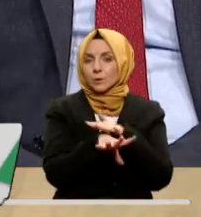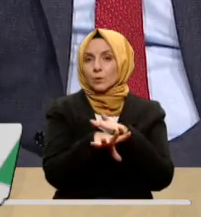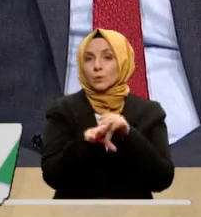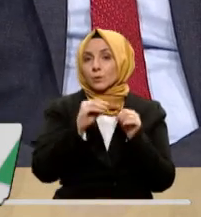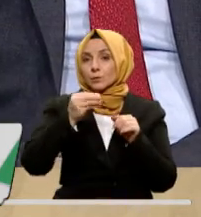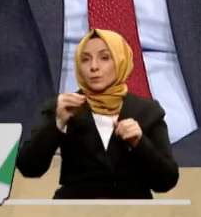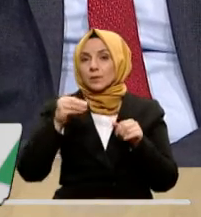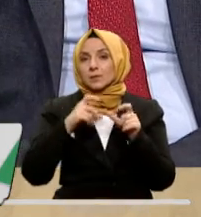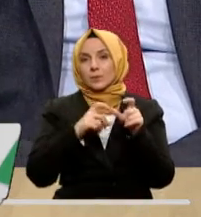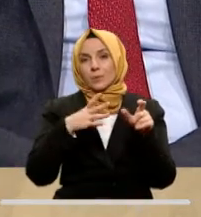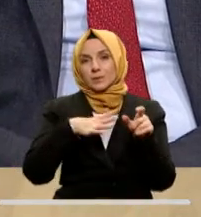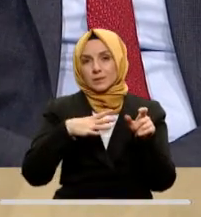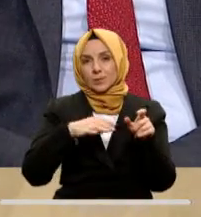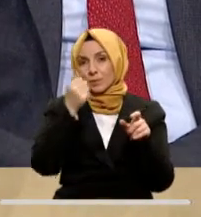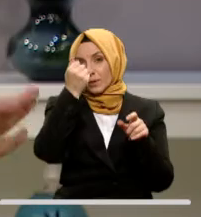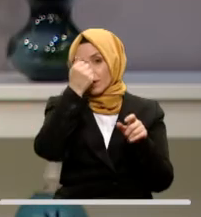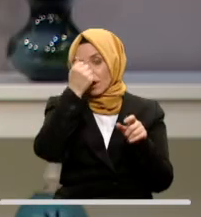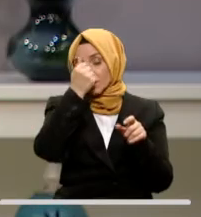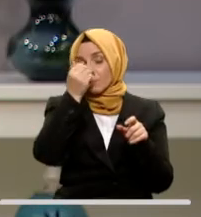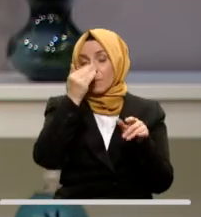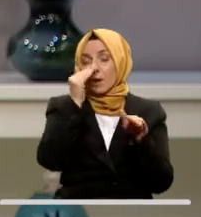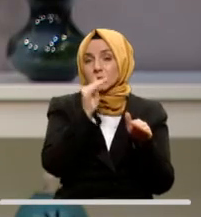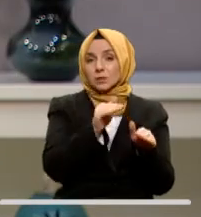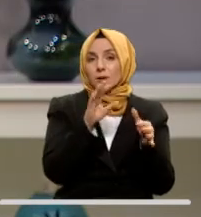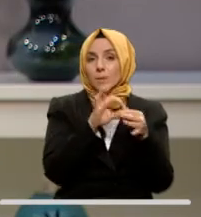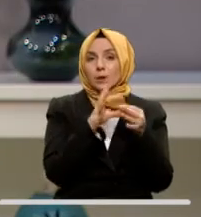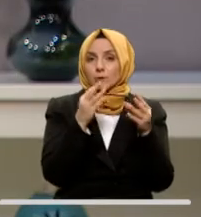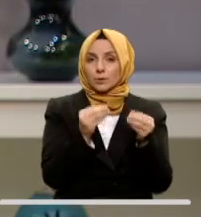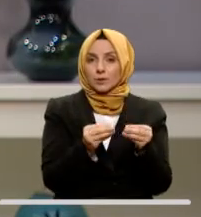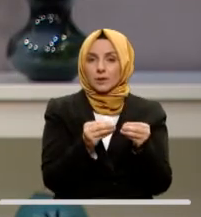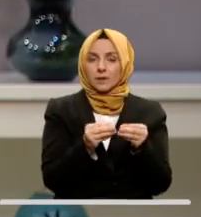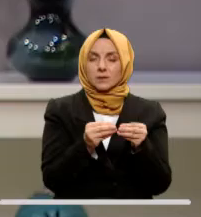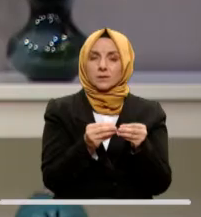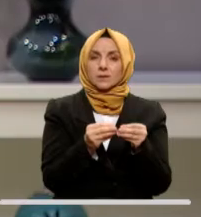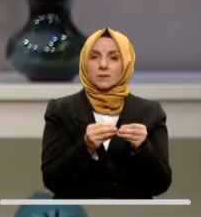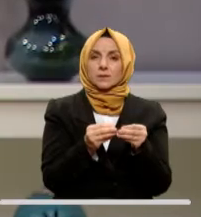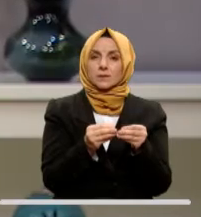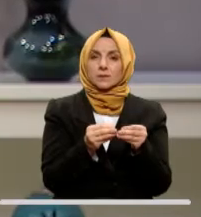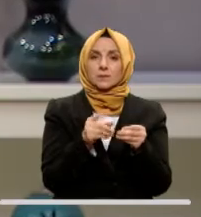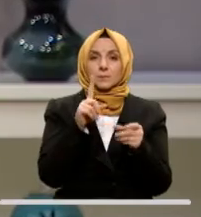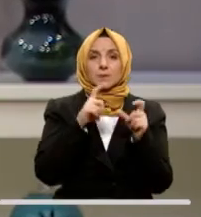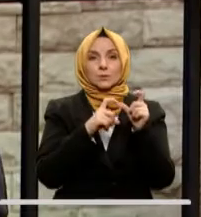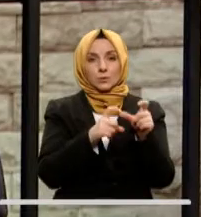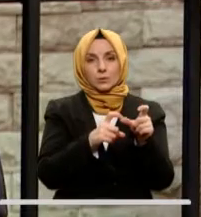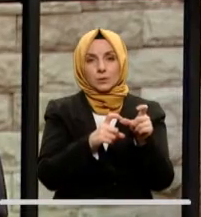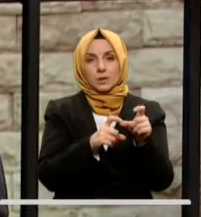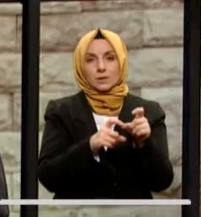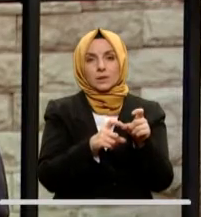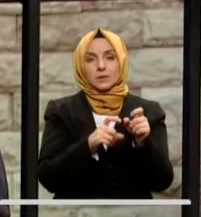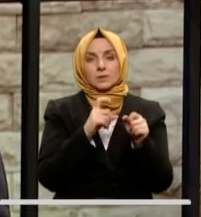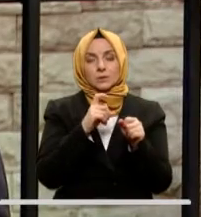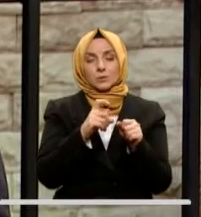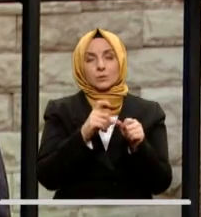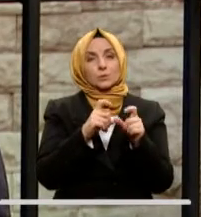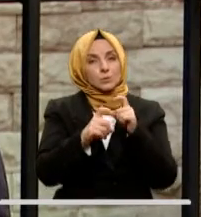bağışı ile ilgili değil mi dediğimiz herhangi bir şey kalmasını istiyorum varsa şu da önemli dediğiniz bir şey onu da altını çizelim kök hücre geçelim